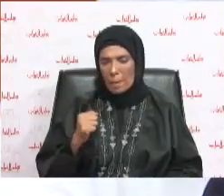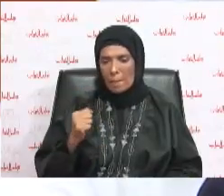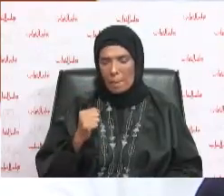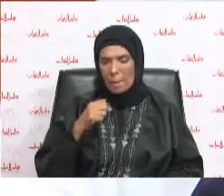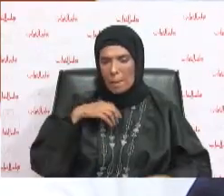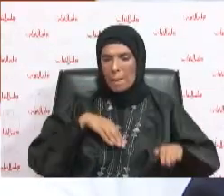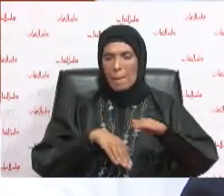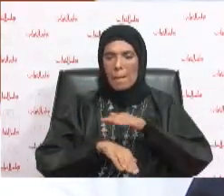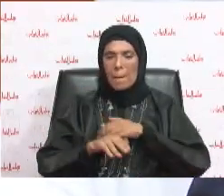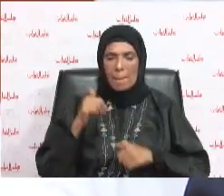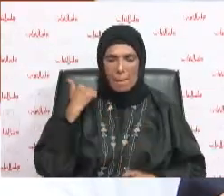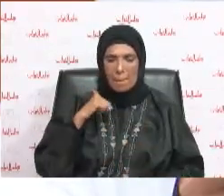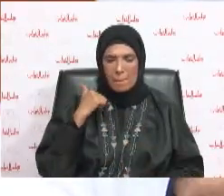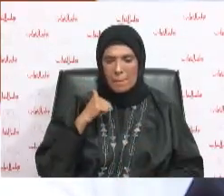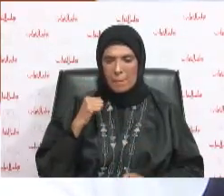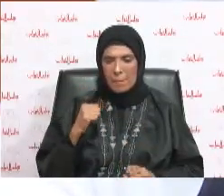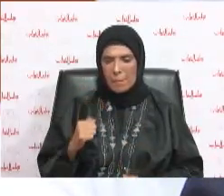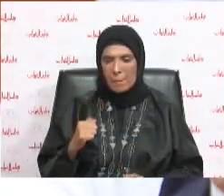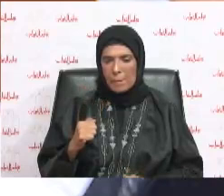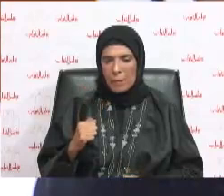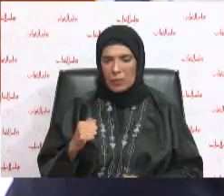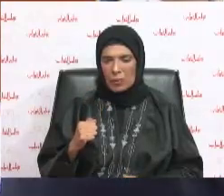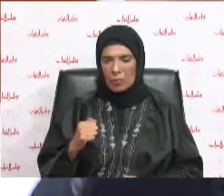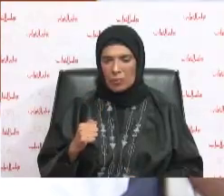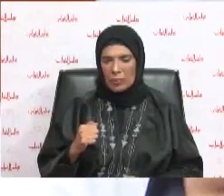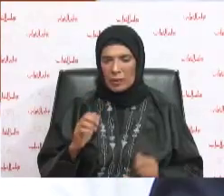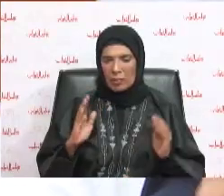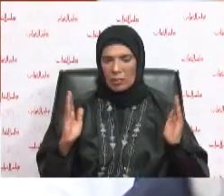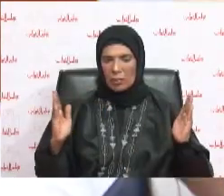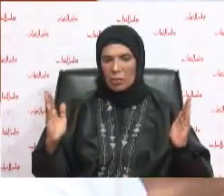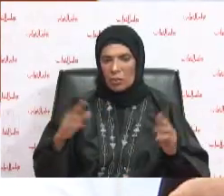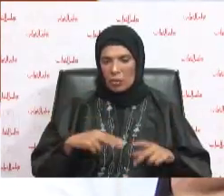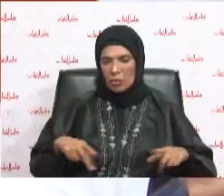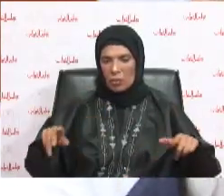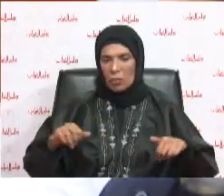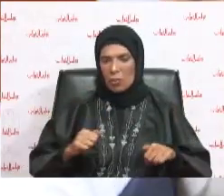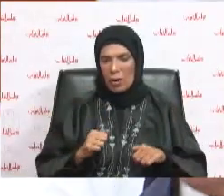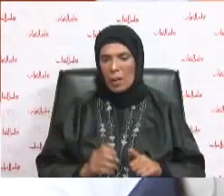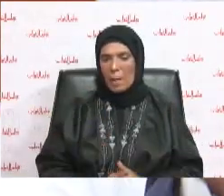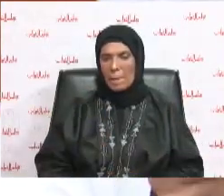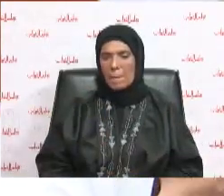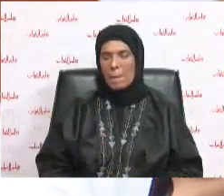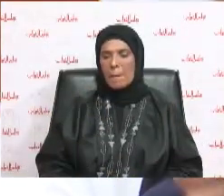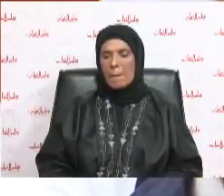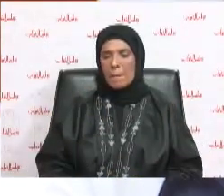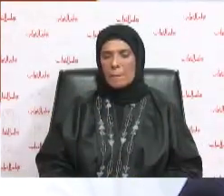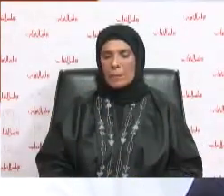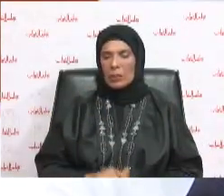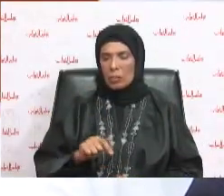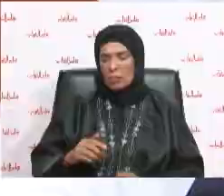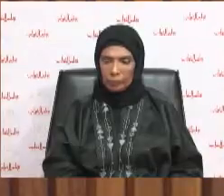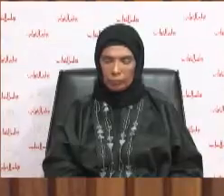الجديدة يعانون من بيئة غير صحية بسبب حضارة المواشي والدواجن والمحاجر البيطرية وسط الأحياء